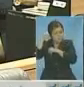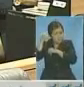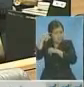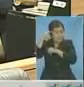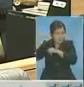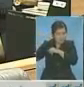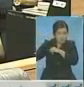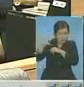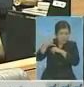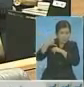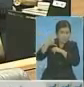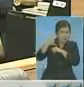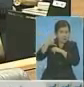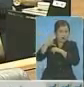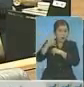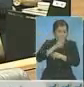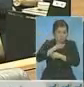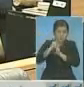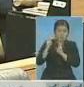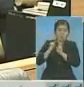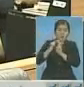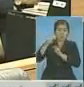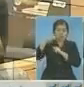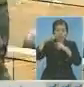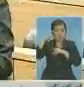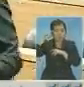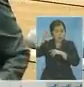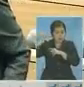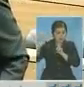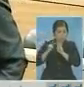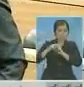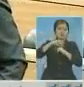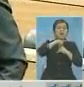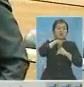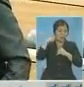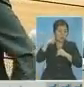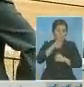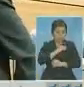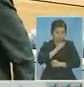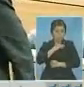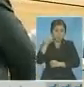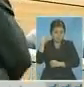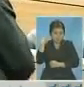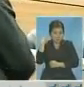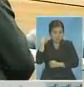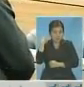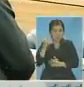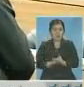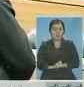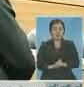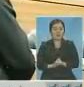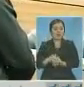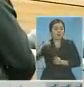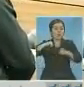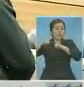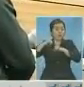ะต้องกลัวมาข่มขืนนะคะแล้วข่มขืนอย่างเดียวไม่พอแล้วฆ่าด้วยเพราะฉะนั้นเนี่ยเขาจะเลือกคนข่มขืนคนแก่เพ